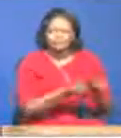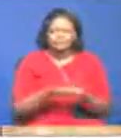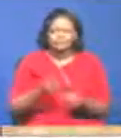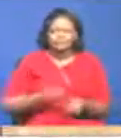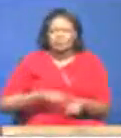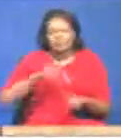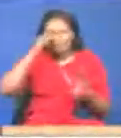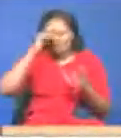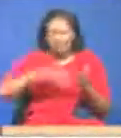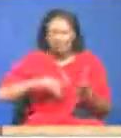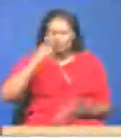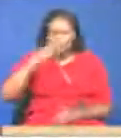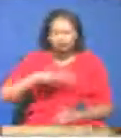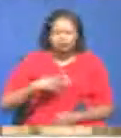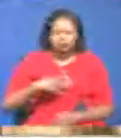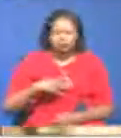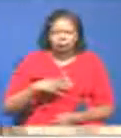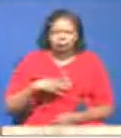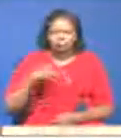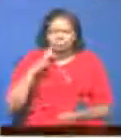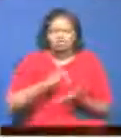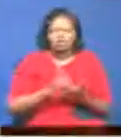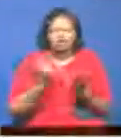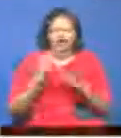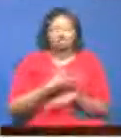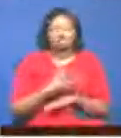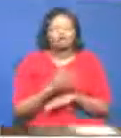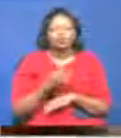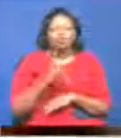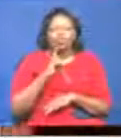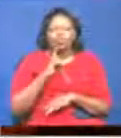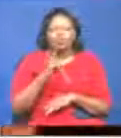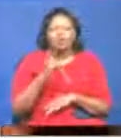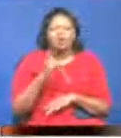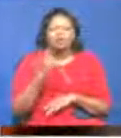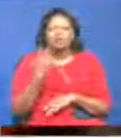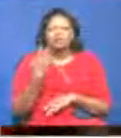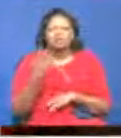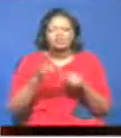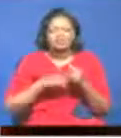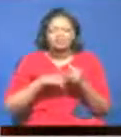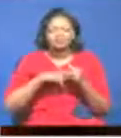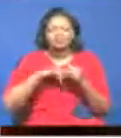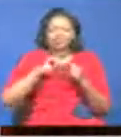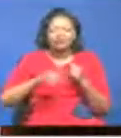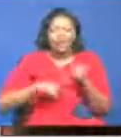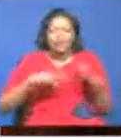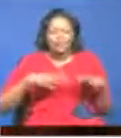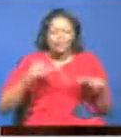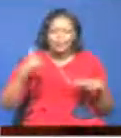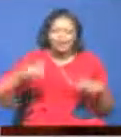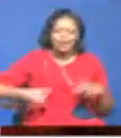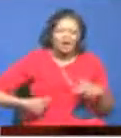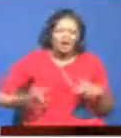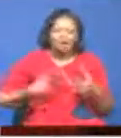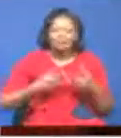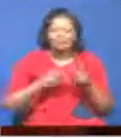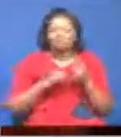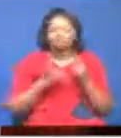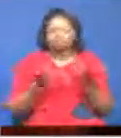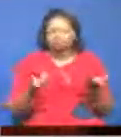Samburu Latileleit amedai zaidi ya watu 157,000 wanakumbwa na baa la njaa, huku takwimu zikionyesha